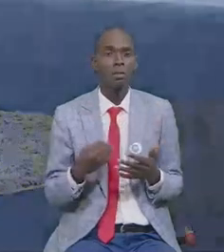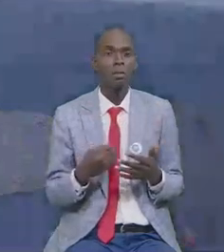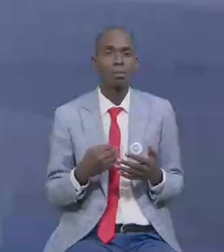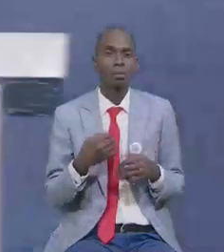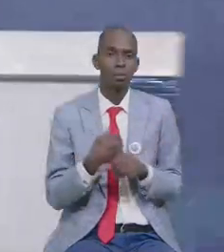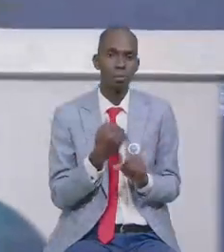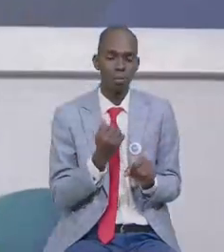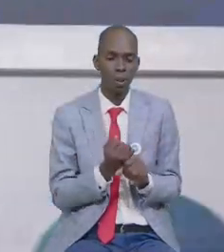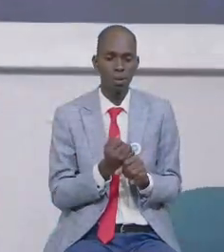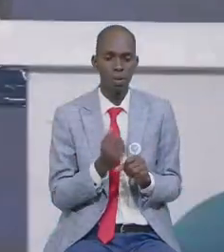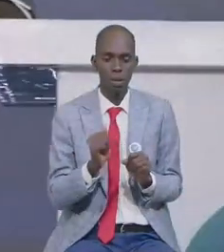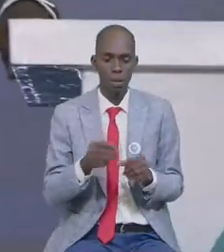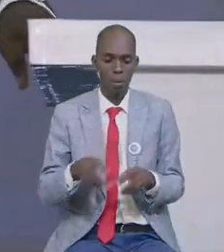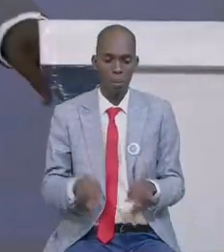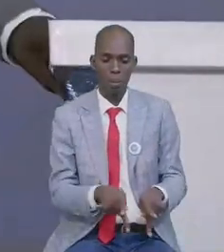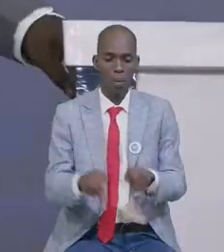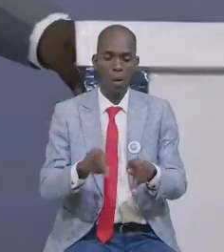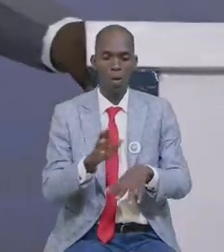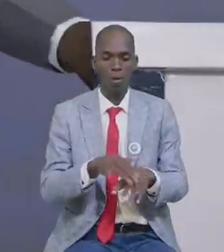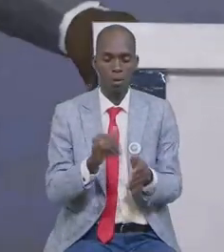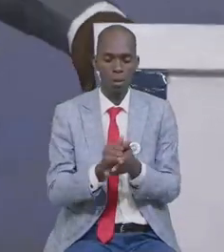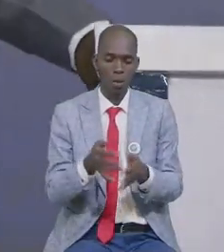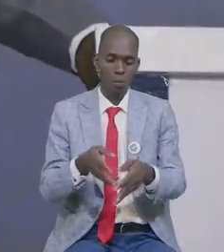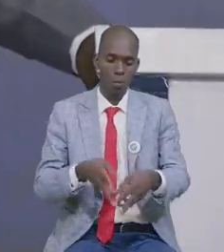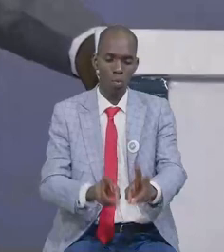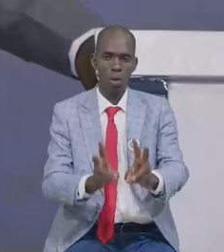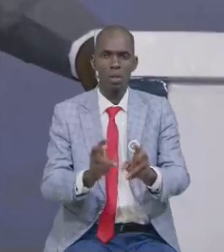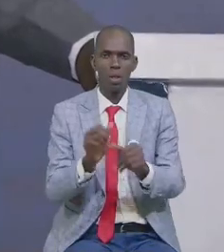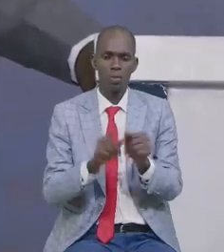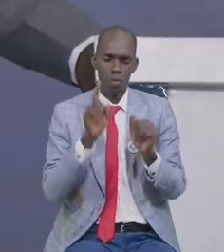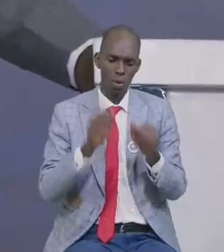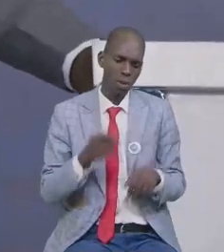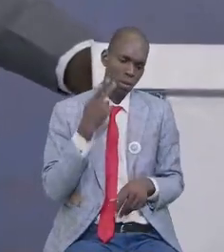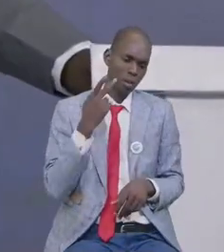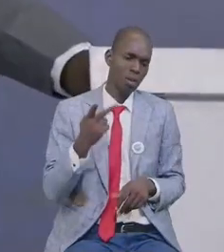Dans ce champ, et tout le monde voit,